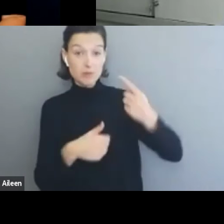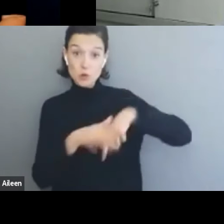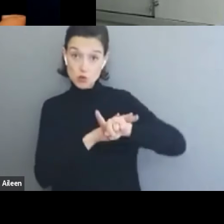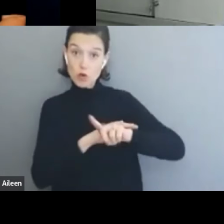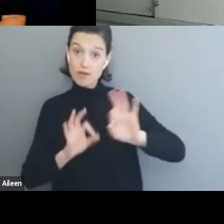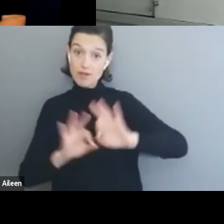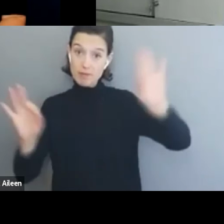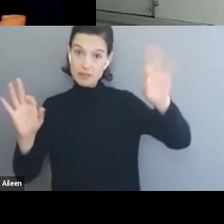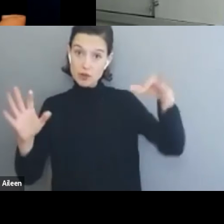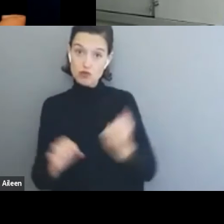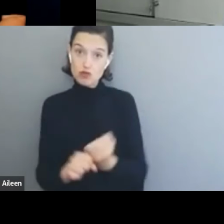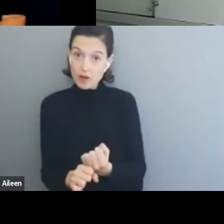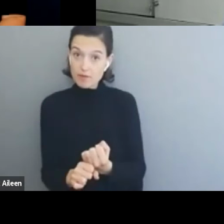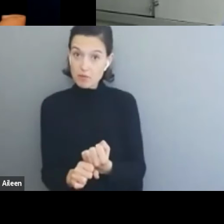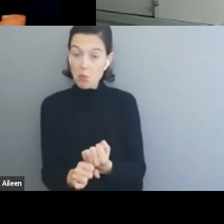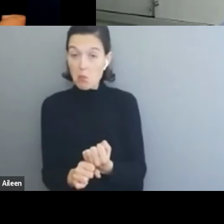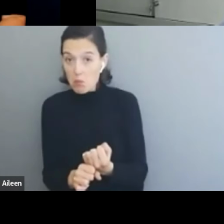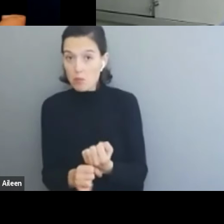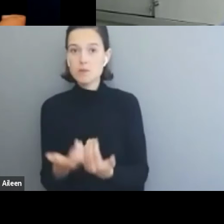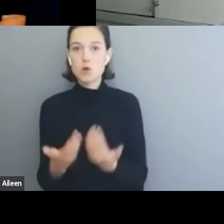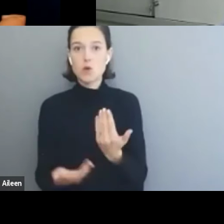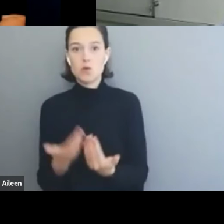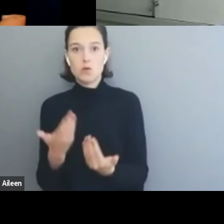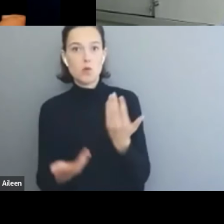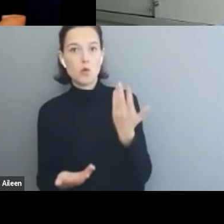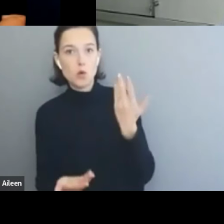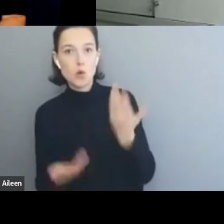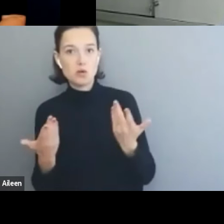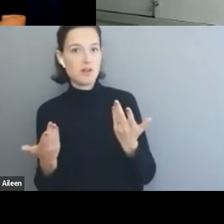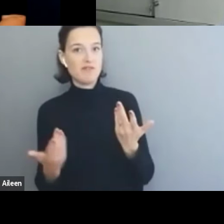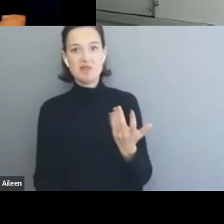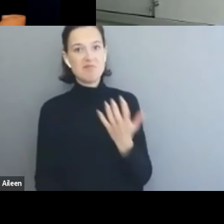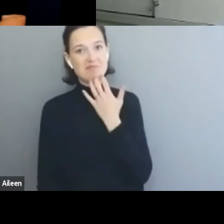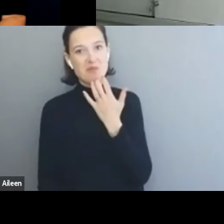anstreben oder versuchen durchzusetzen, oder ist es hoffnungslos?